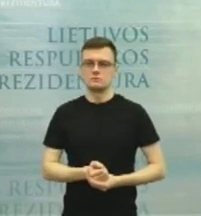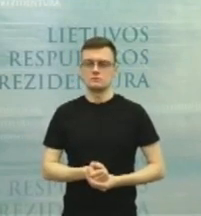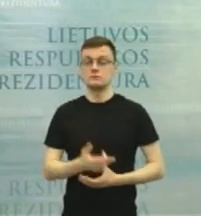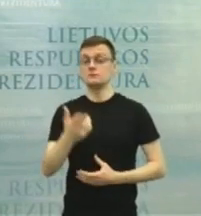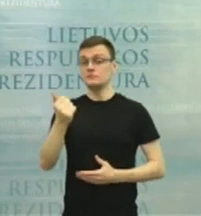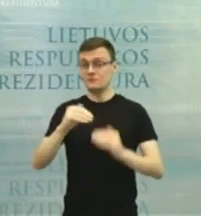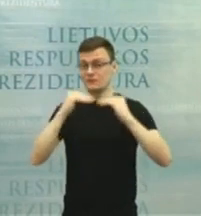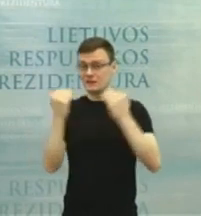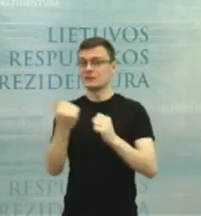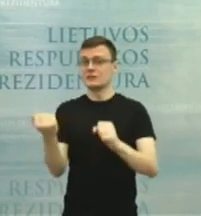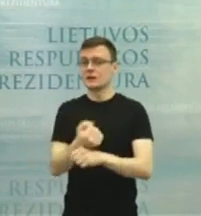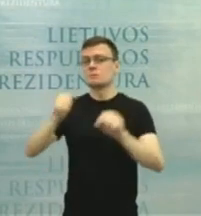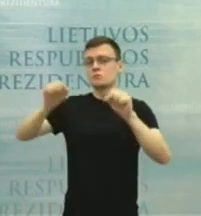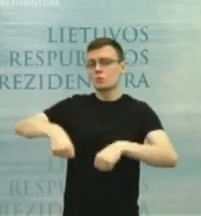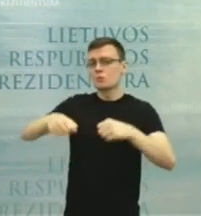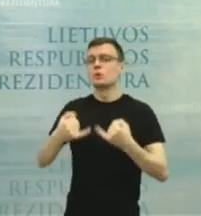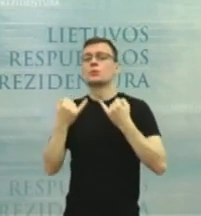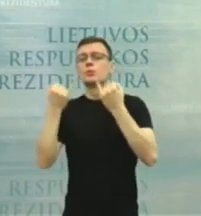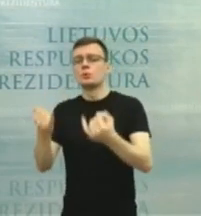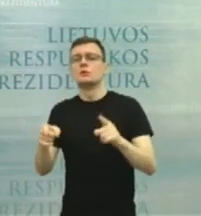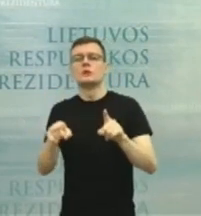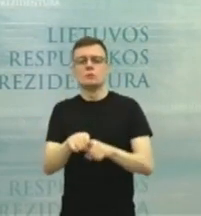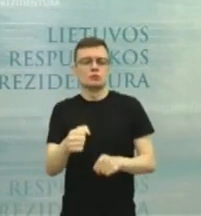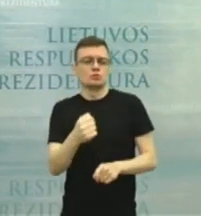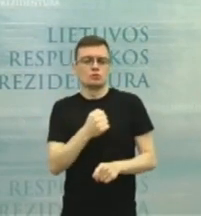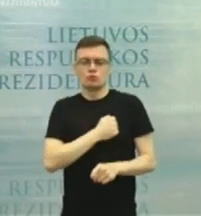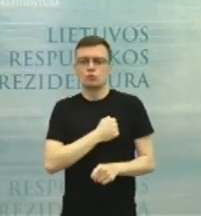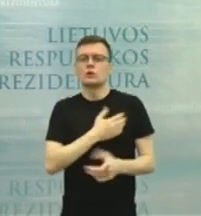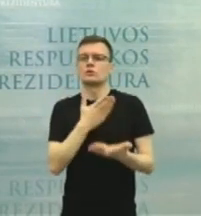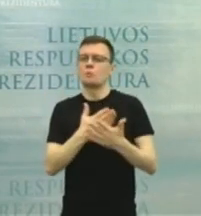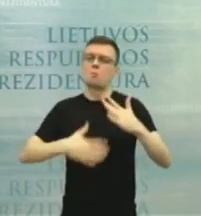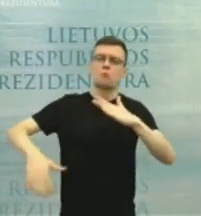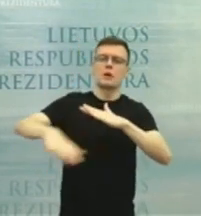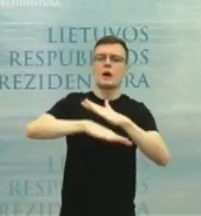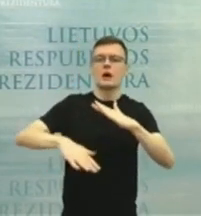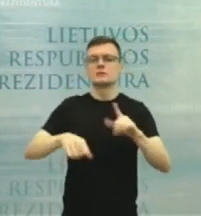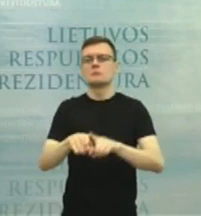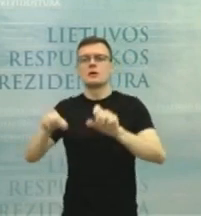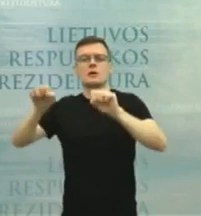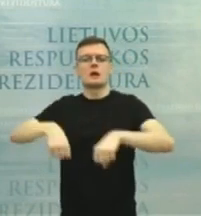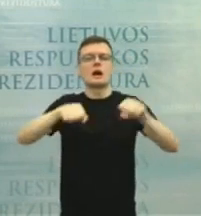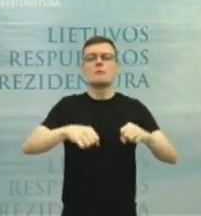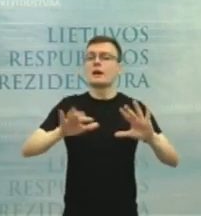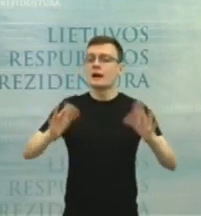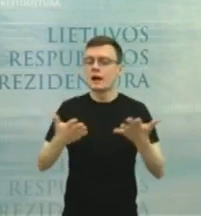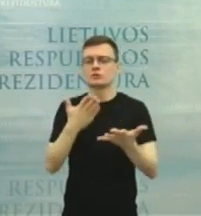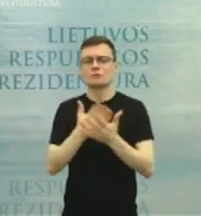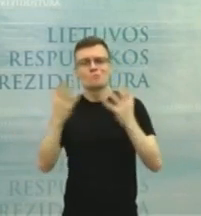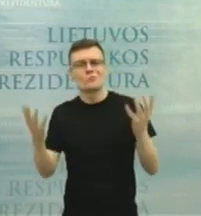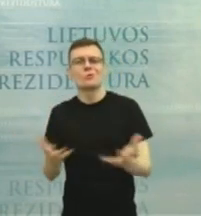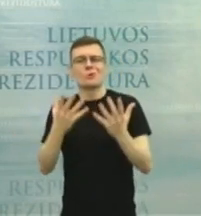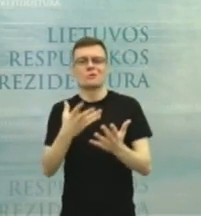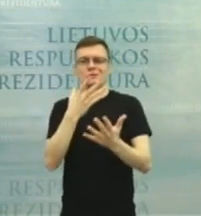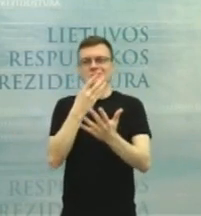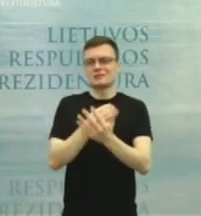turi būti įgalinta, federacija turi turėti įrankius, federacija turi turėti bazes, turi turėti galimybę motivuoti savo